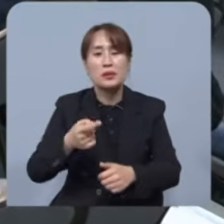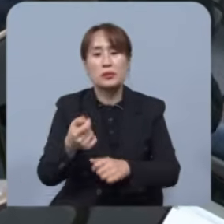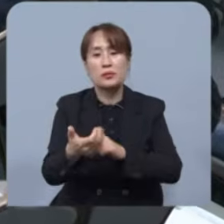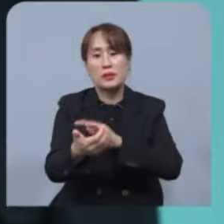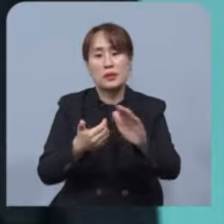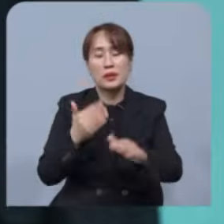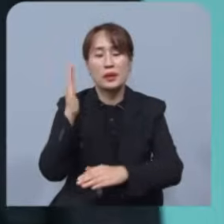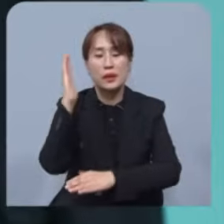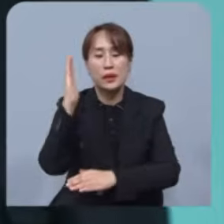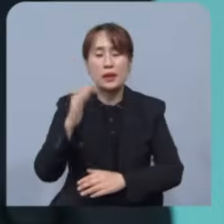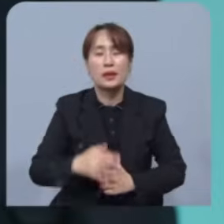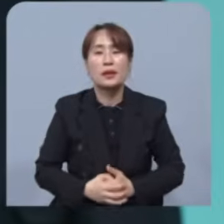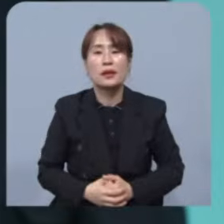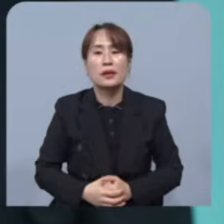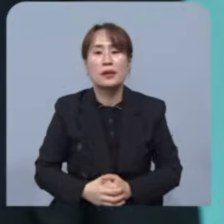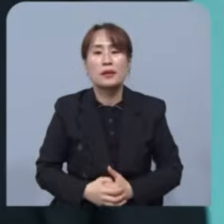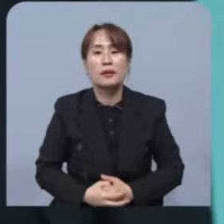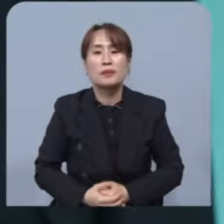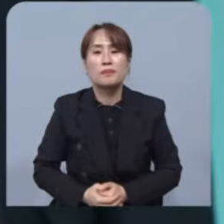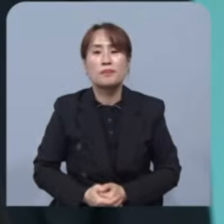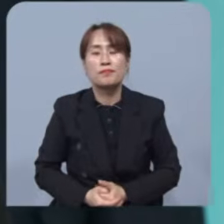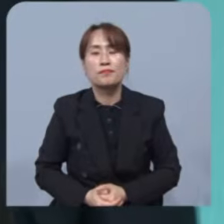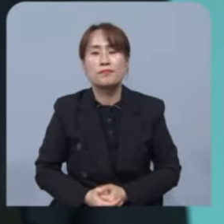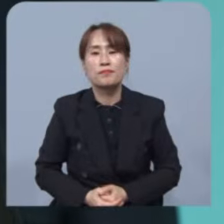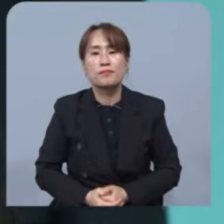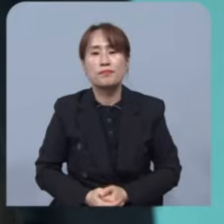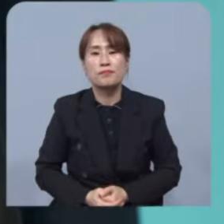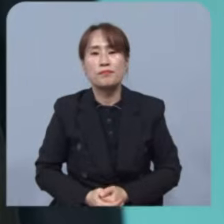방금 말씀하신 분, 네, 마이크 전해드리겠습니다.